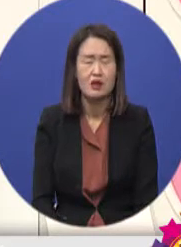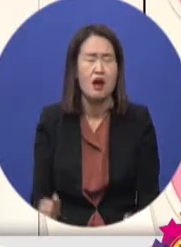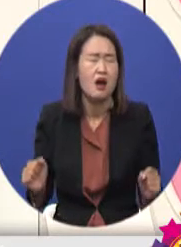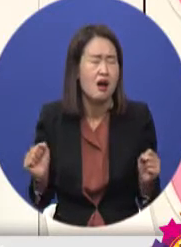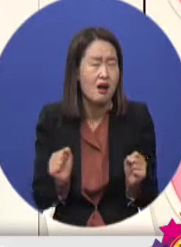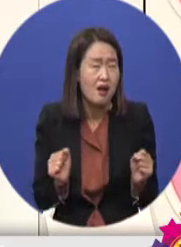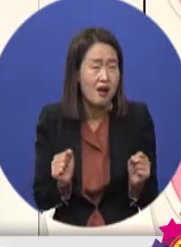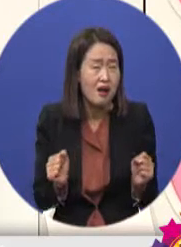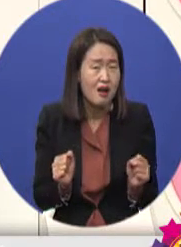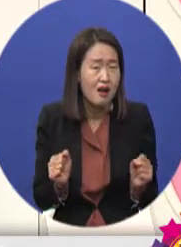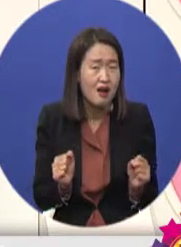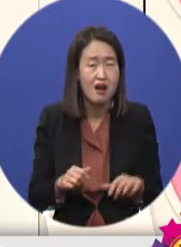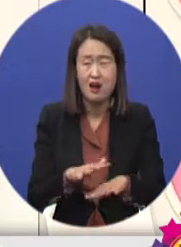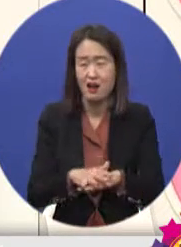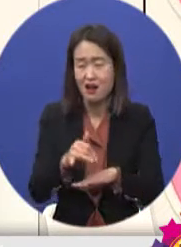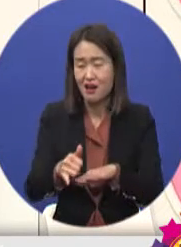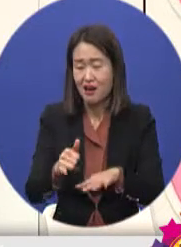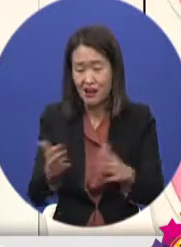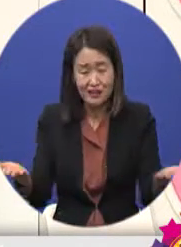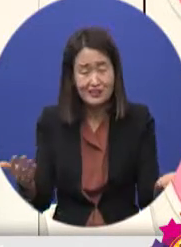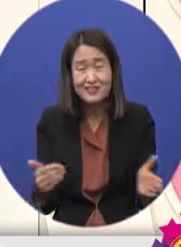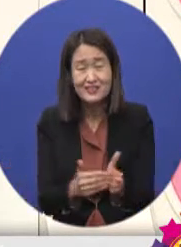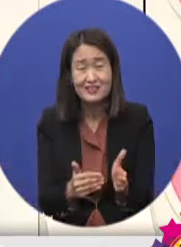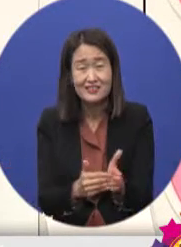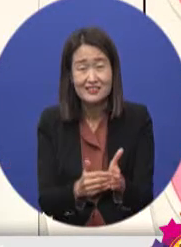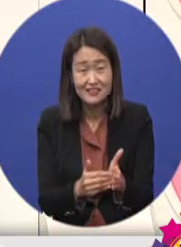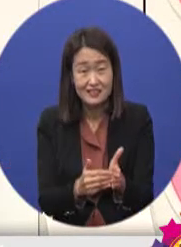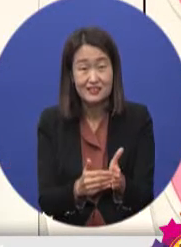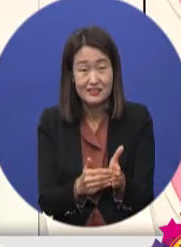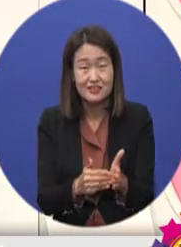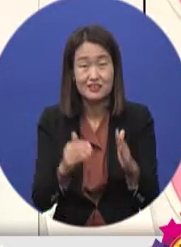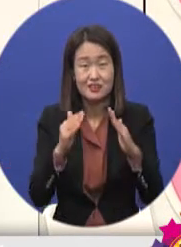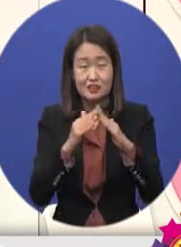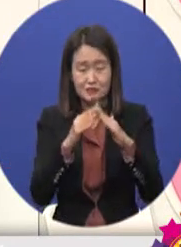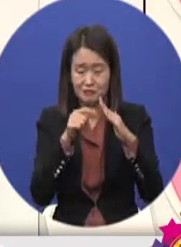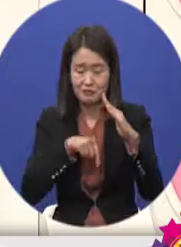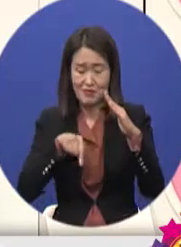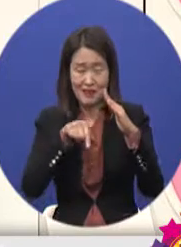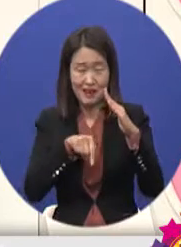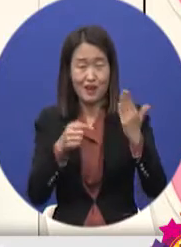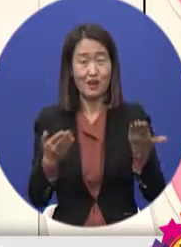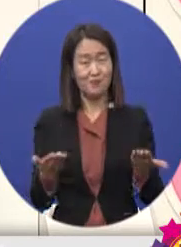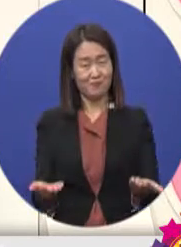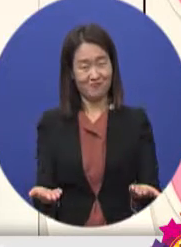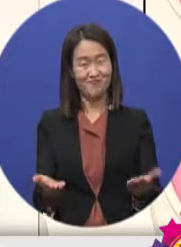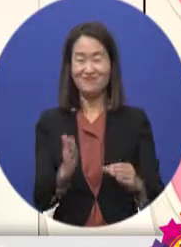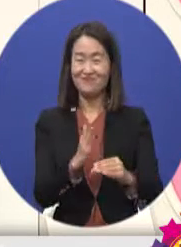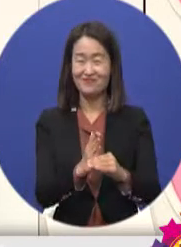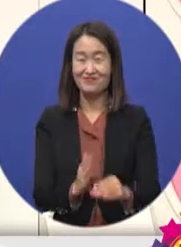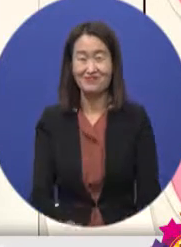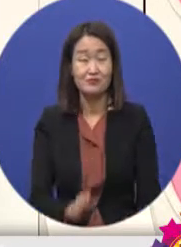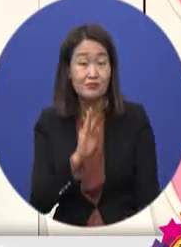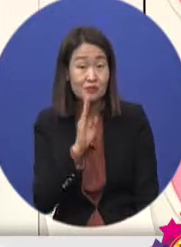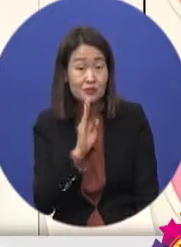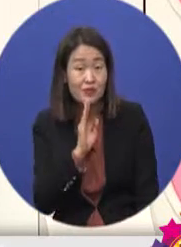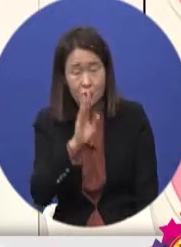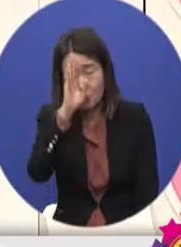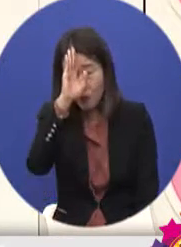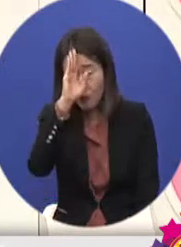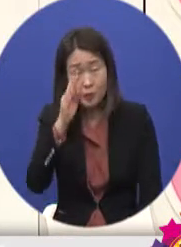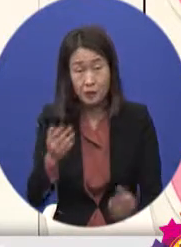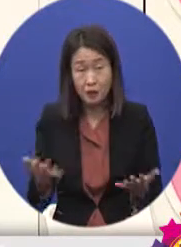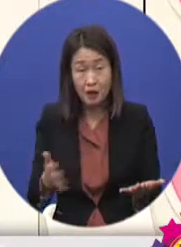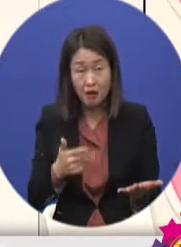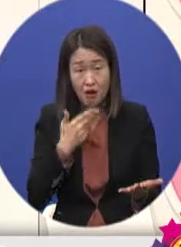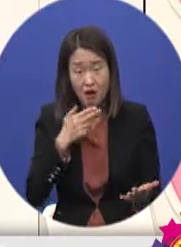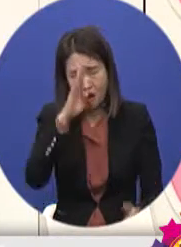뭐, 농사철 끝나고 해가지고. 네. 집에서 조금 쉬고 있습니다. 그러시군요. 예. 어디 아픈 데는